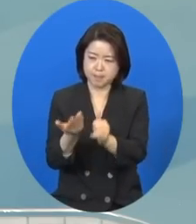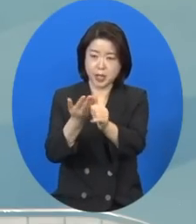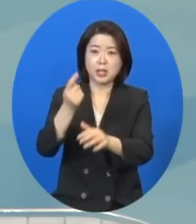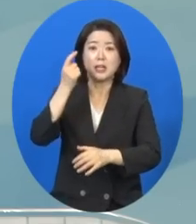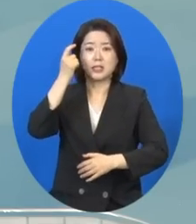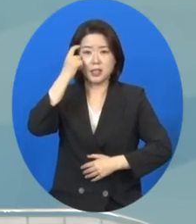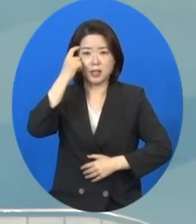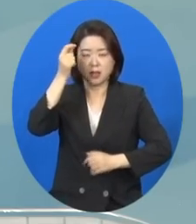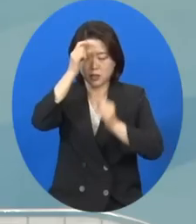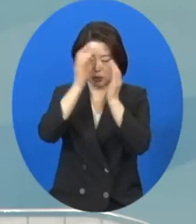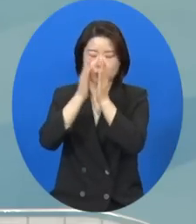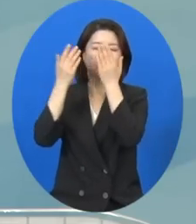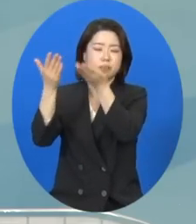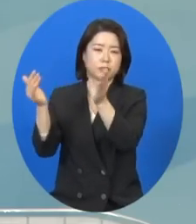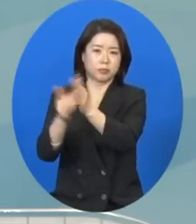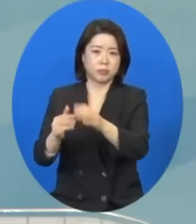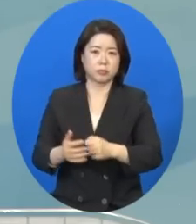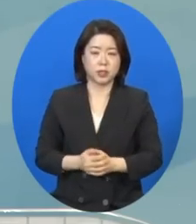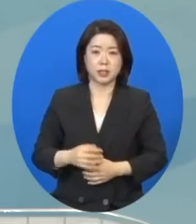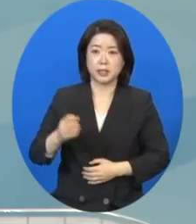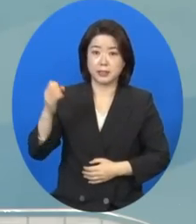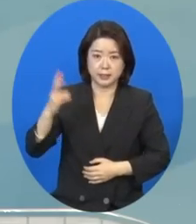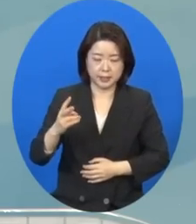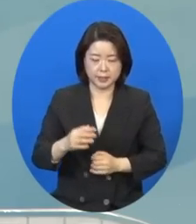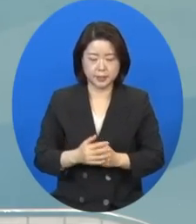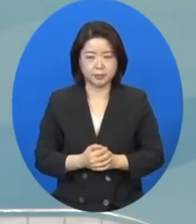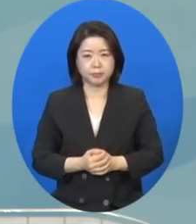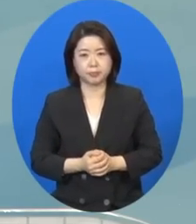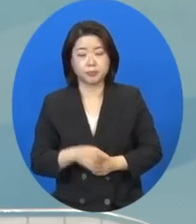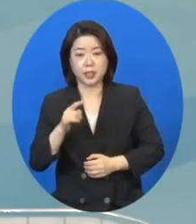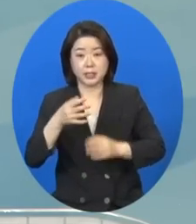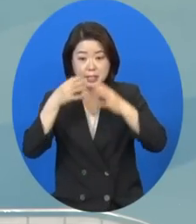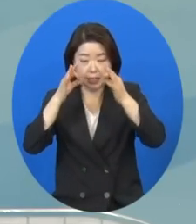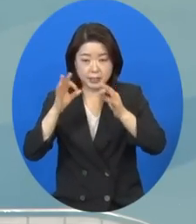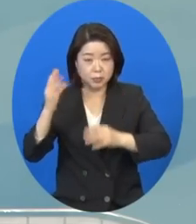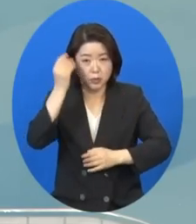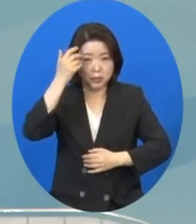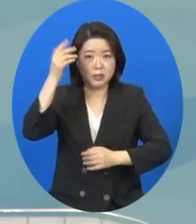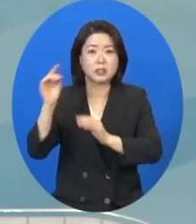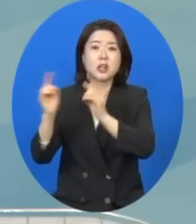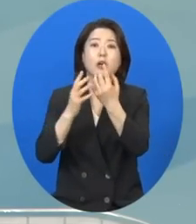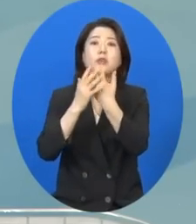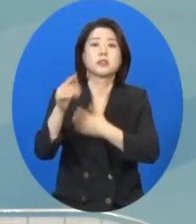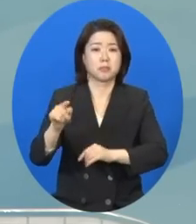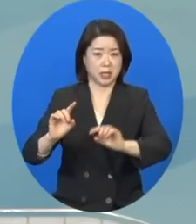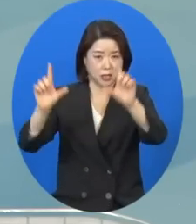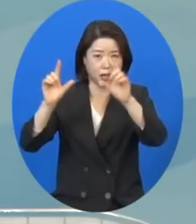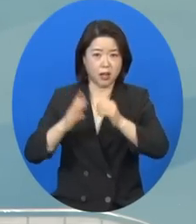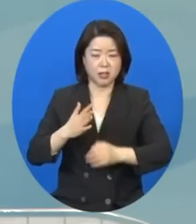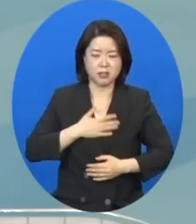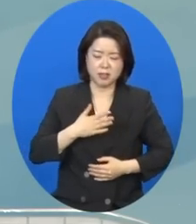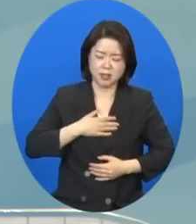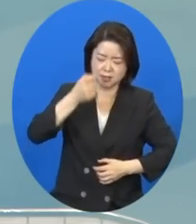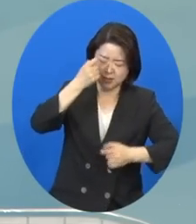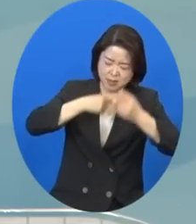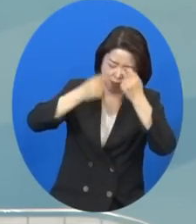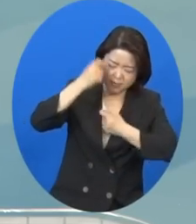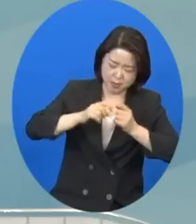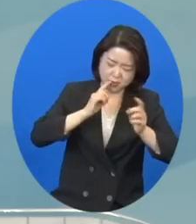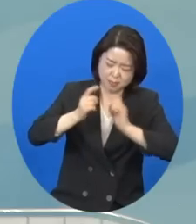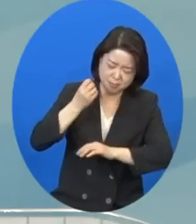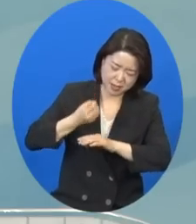그런 기도를 드리고 그런 다짐을 했습니다 그날이 급여 성령 집회였어요 제가 그날 정말 울면서 말씀을